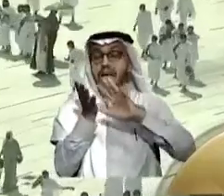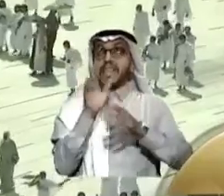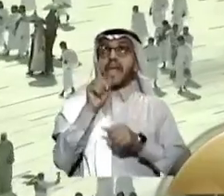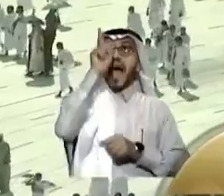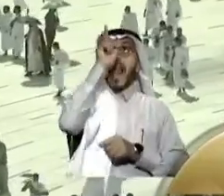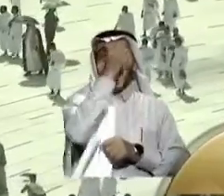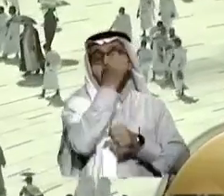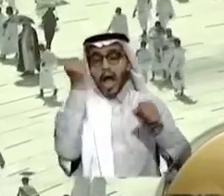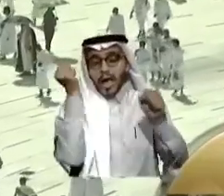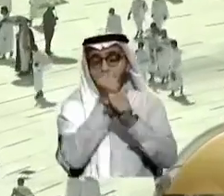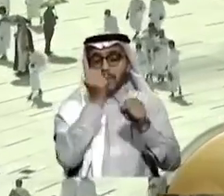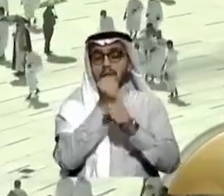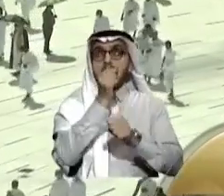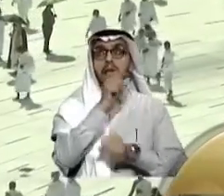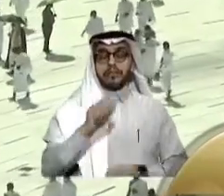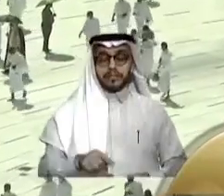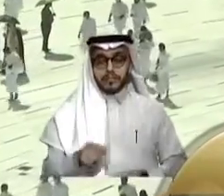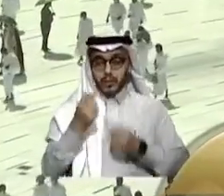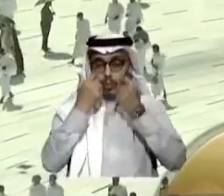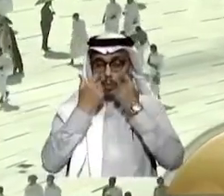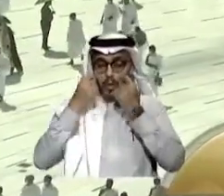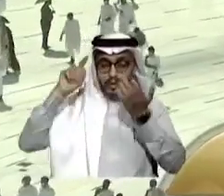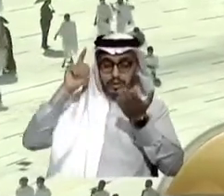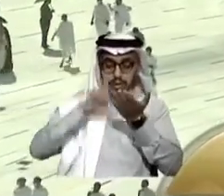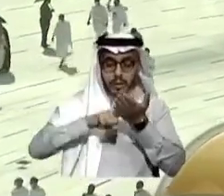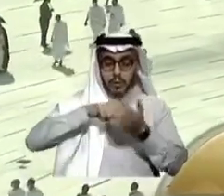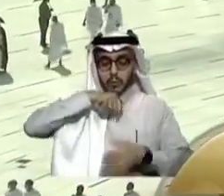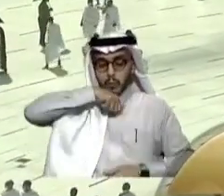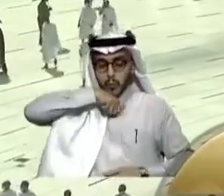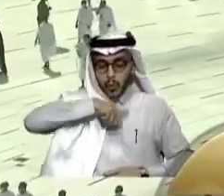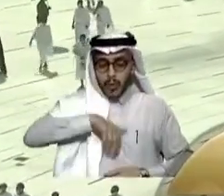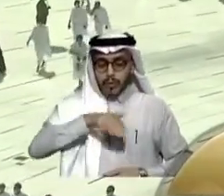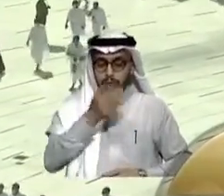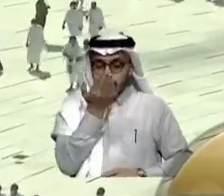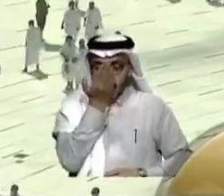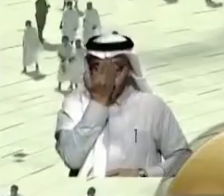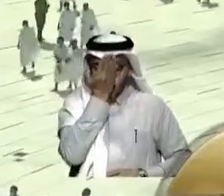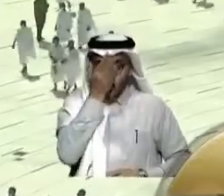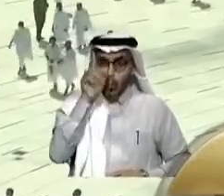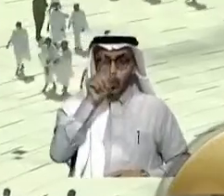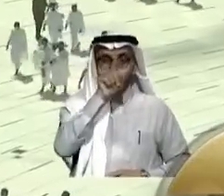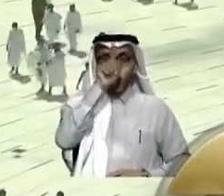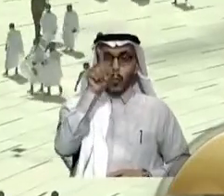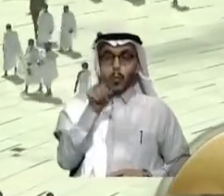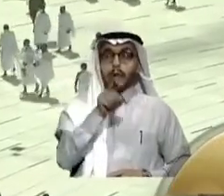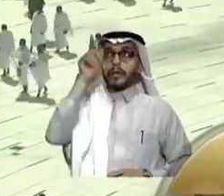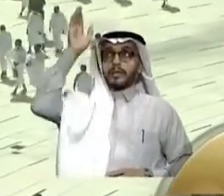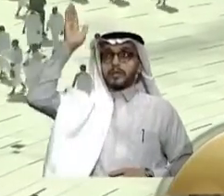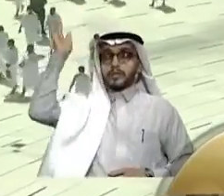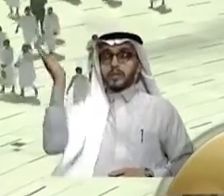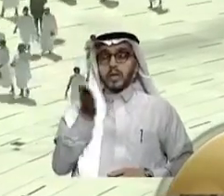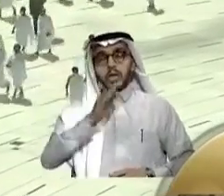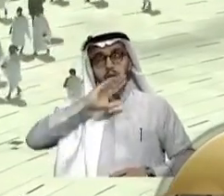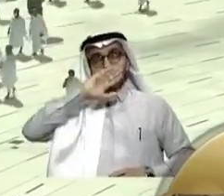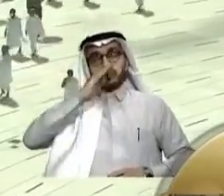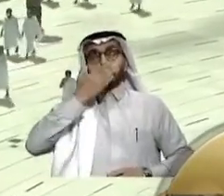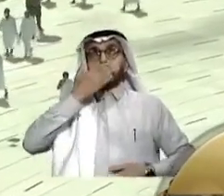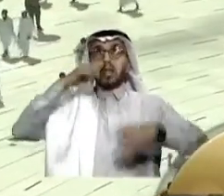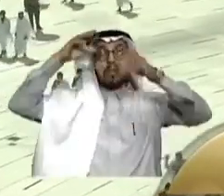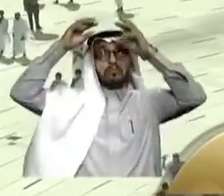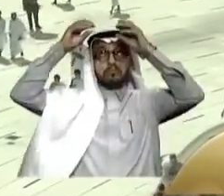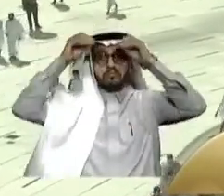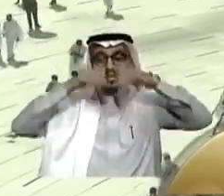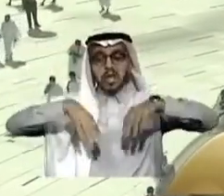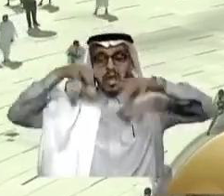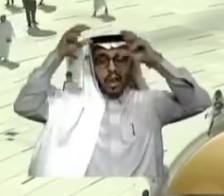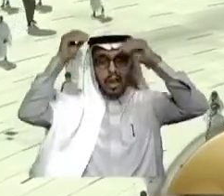وأفعاله، وأشهد أن محمدًا عبده ورسوله. أعظم الله المنة